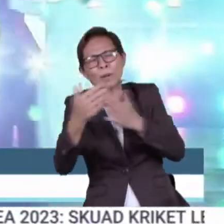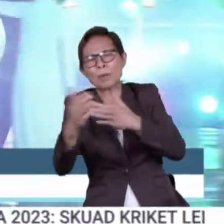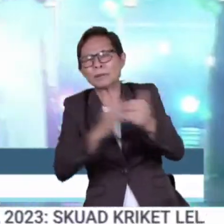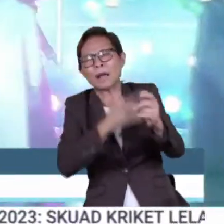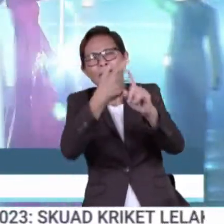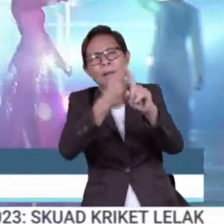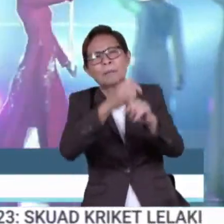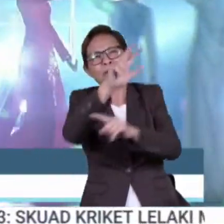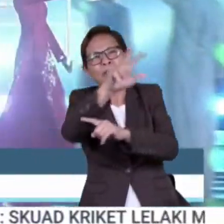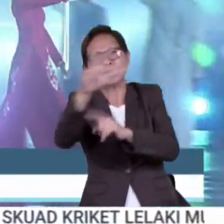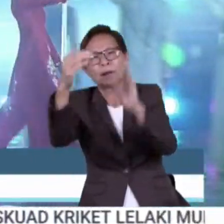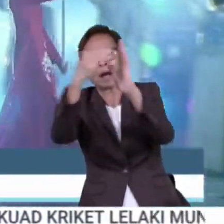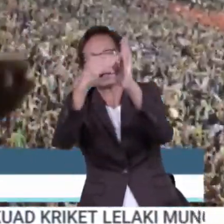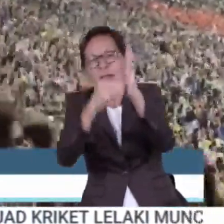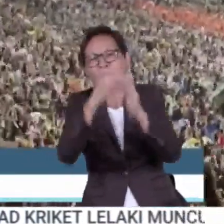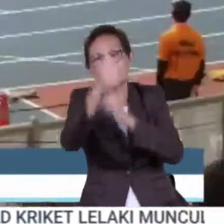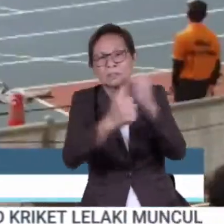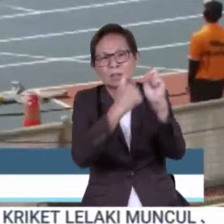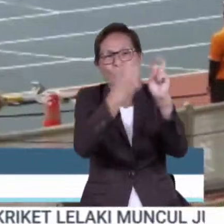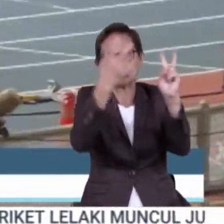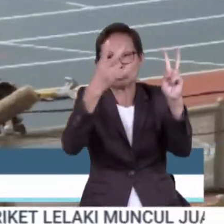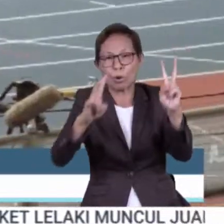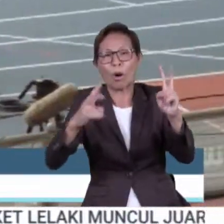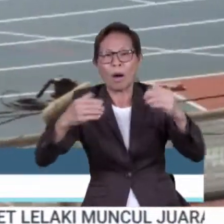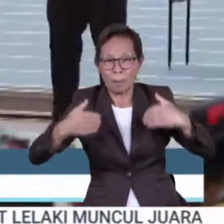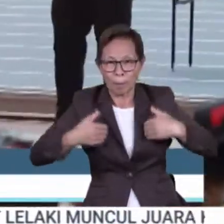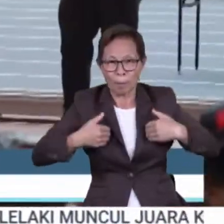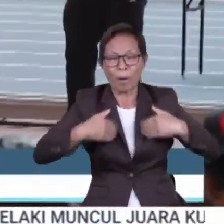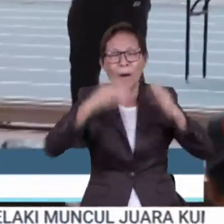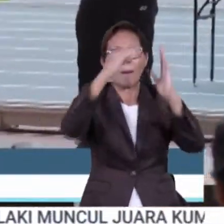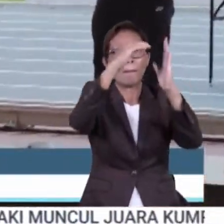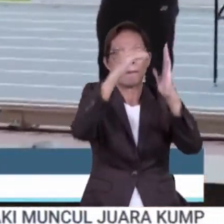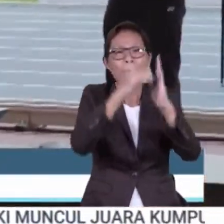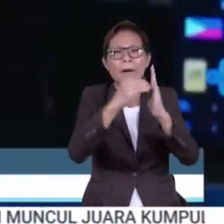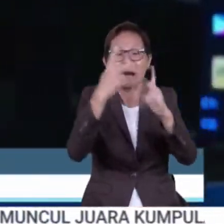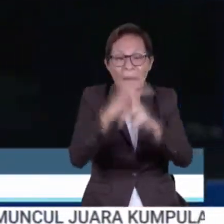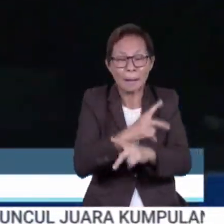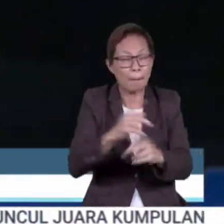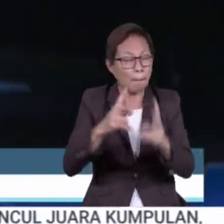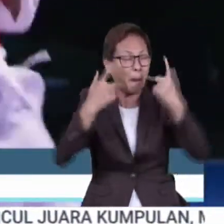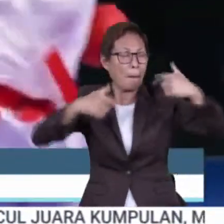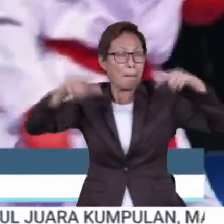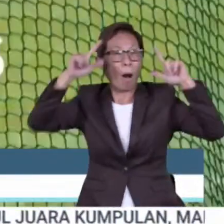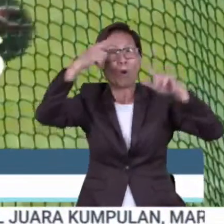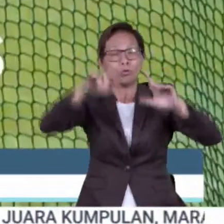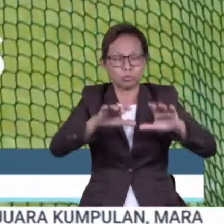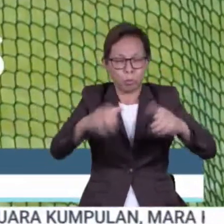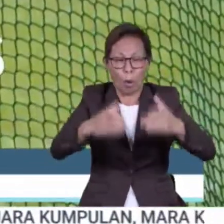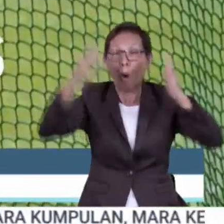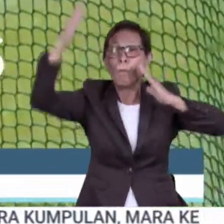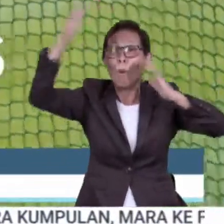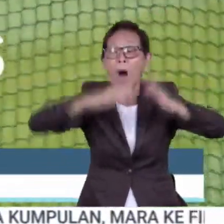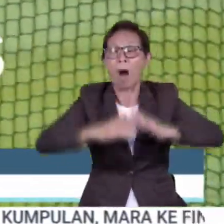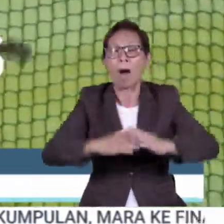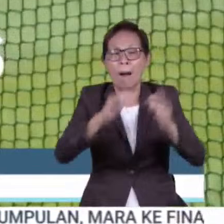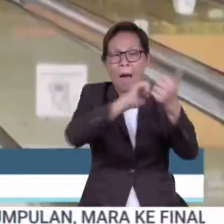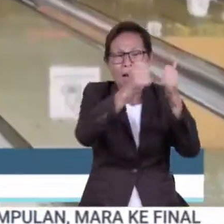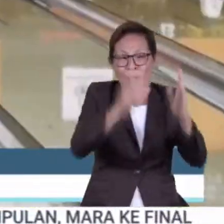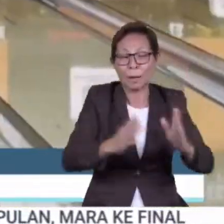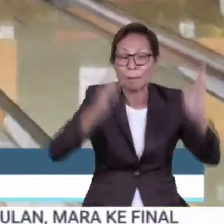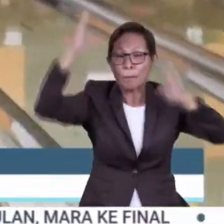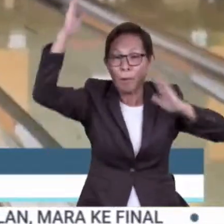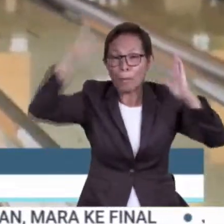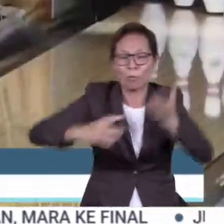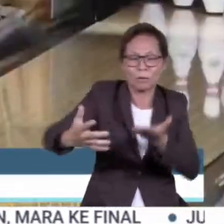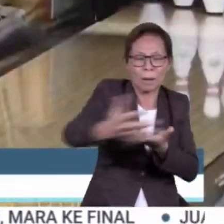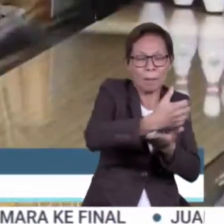acara. Tahun 2017 pula boleh disifatkan edisi yang paling gemilang buat kontingen negara apabila barisan atlet negara